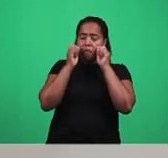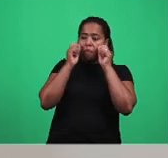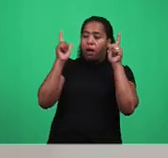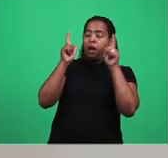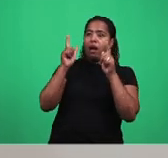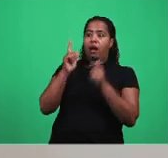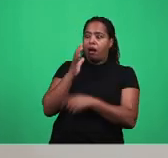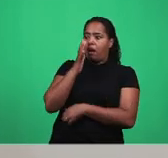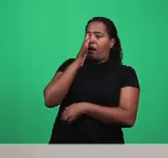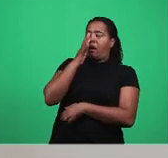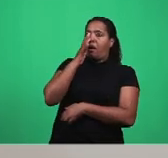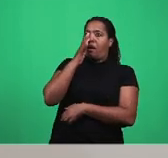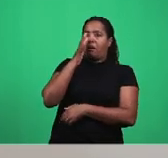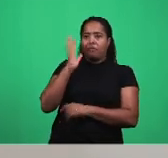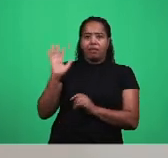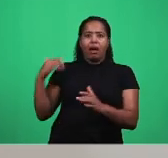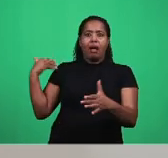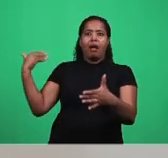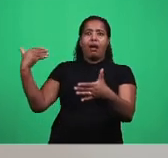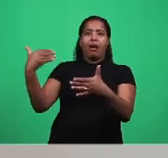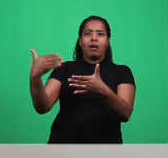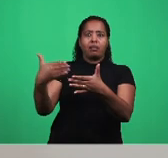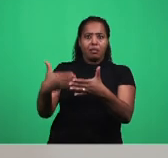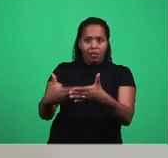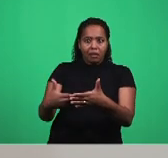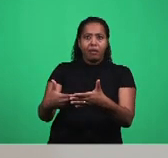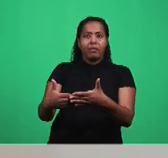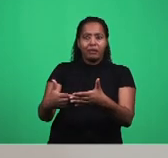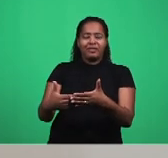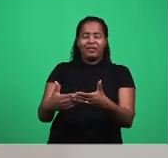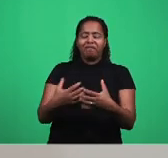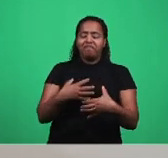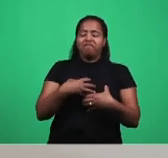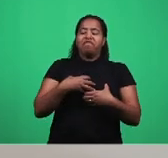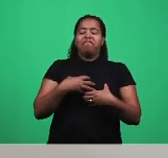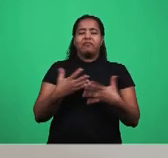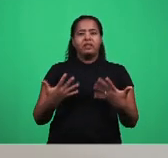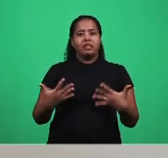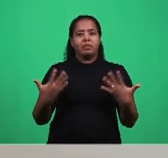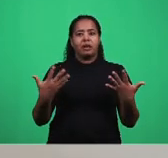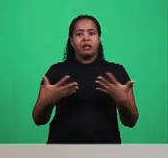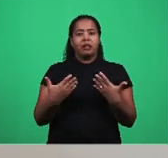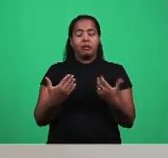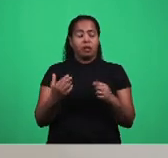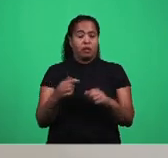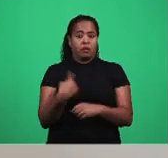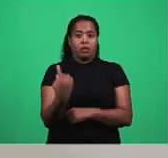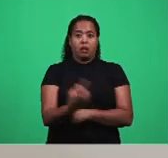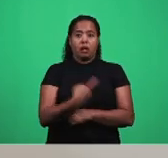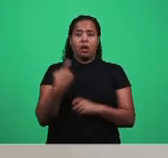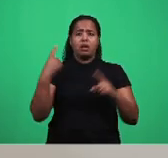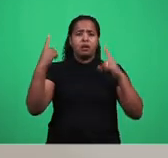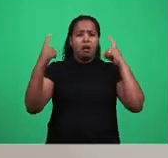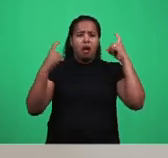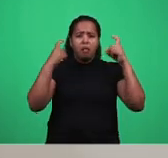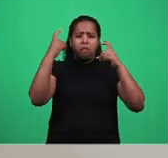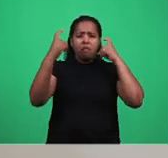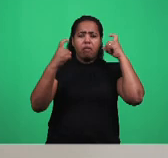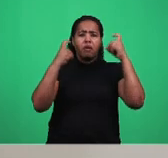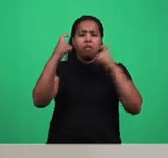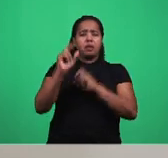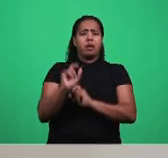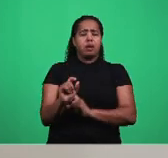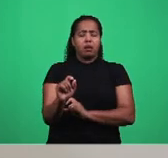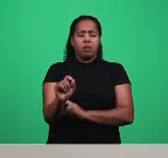éveillés jusqu'aujourd'hui, ils sont en train d'être éveillés. Cela nous réjouit beaucoup parce qu'en vérité, notre préoccupation n'est pas